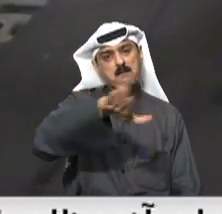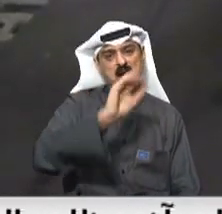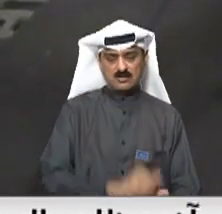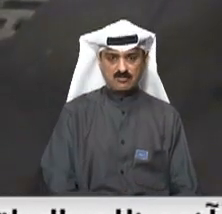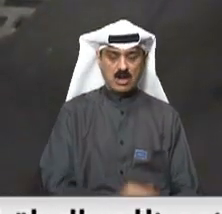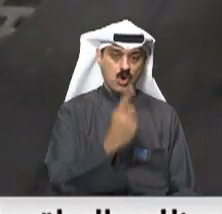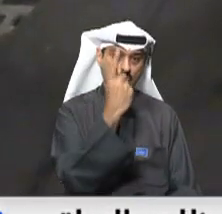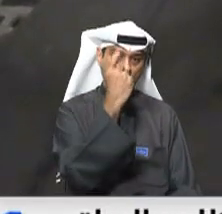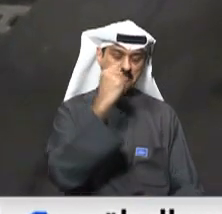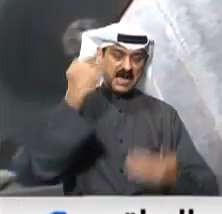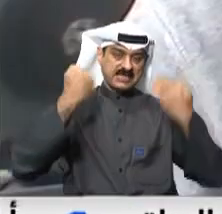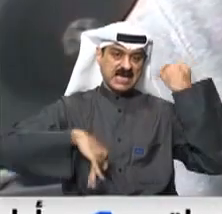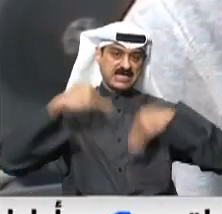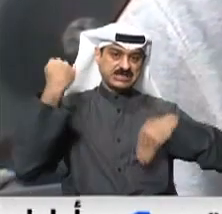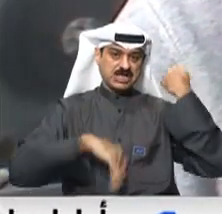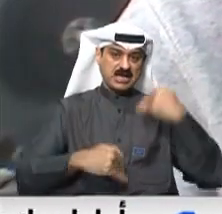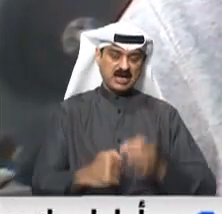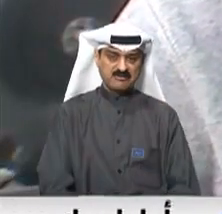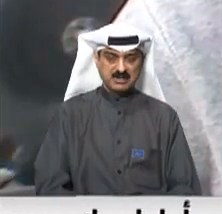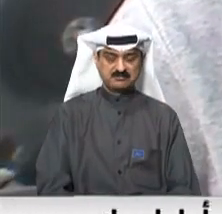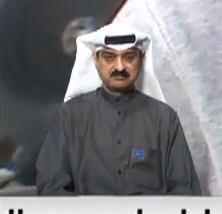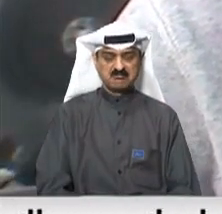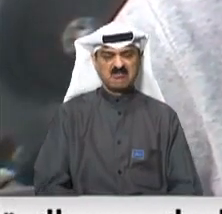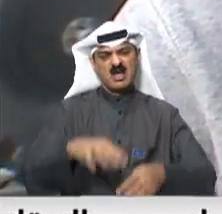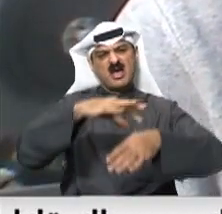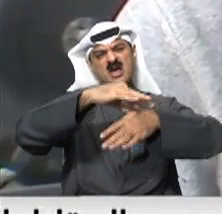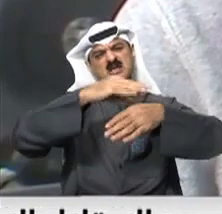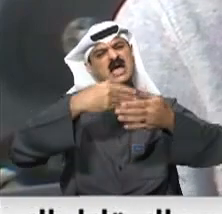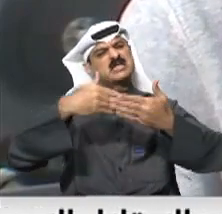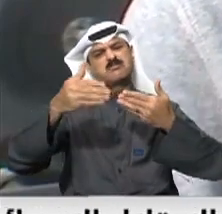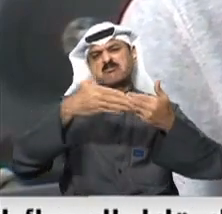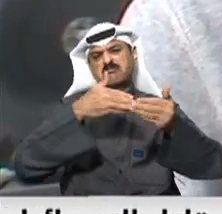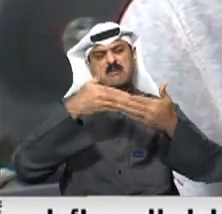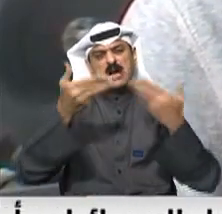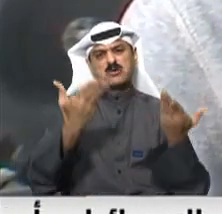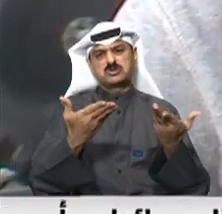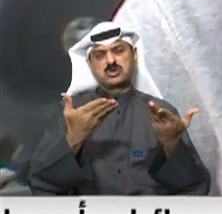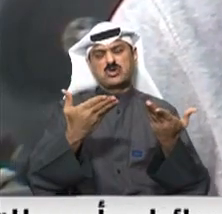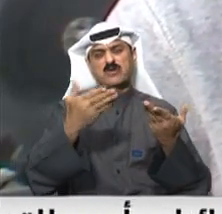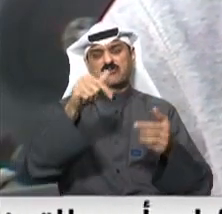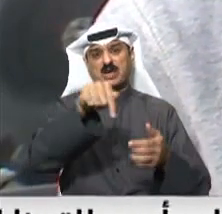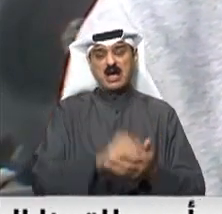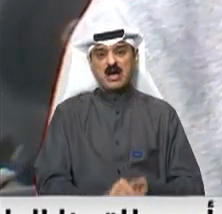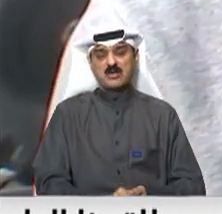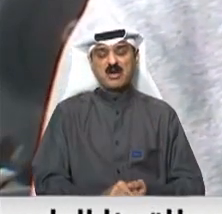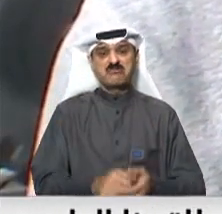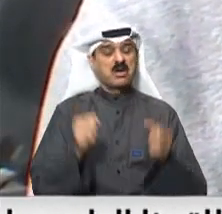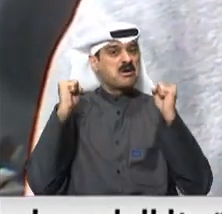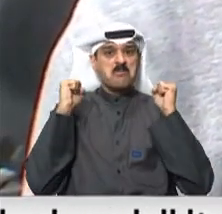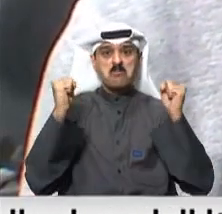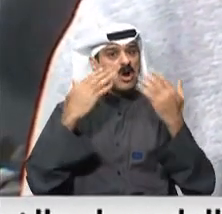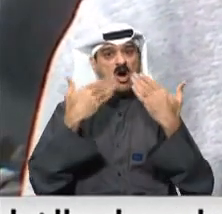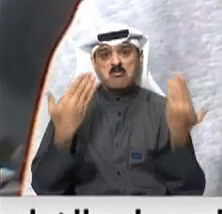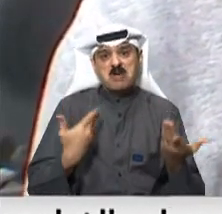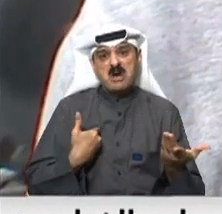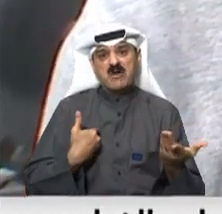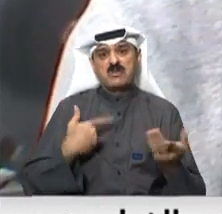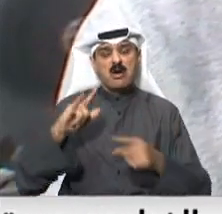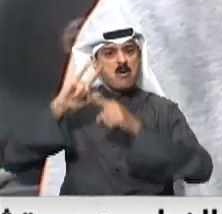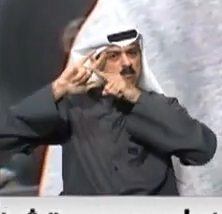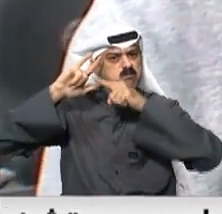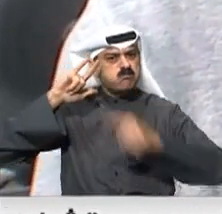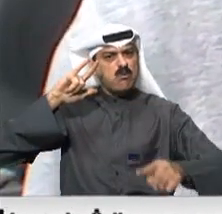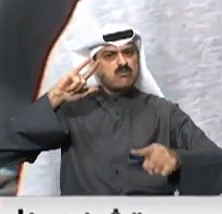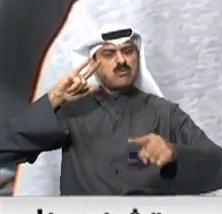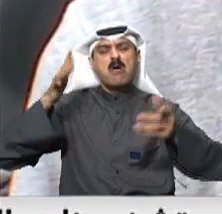100 جريح ناس ابريا تجار في شغله في رزقته مالوش في مقاومه مالش في شيء ضربوه هو ونسايب اللي جو